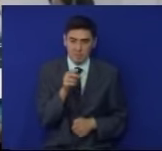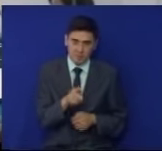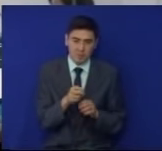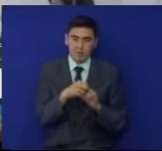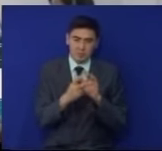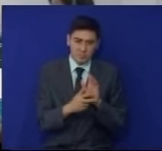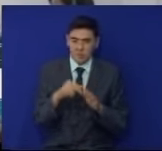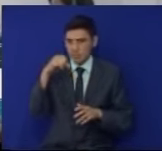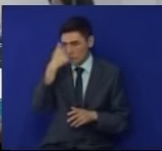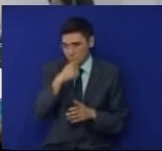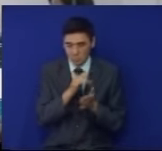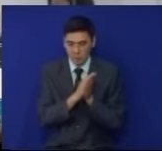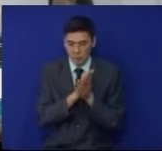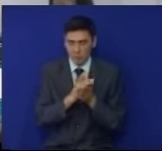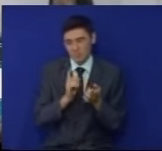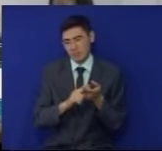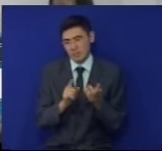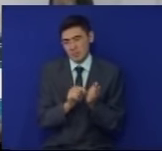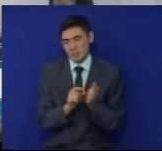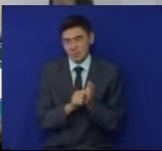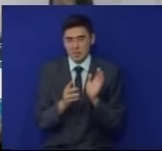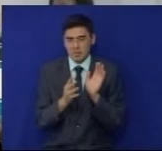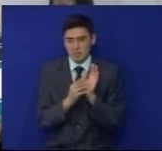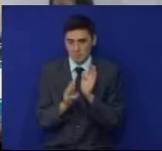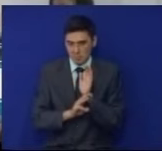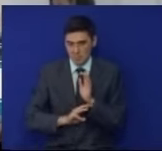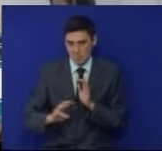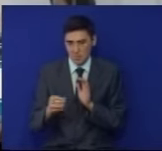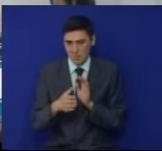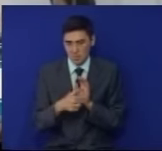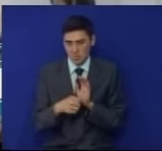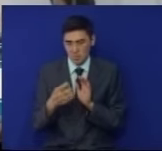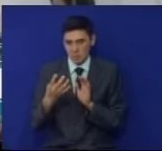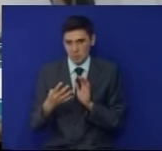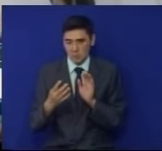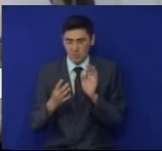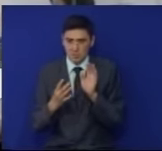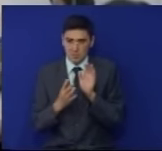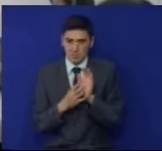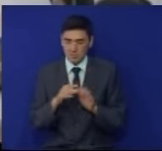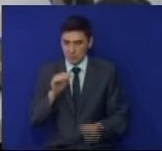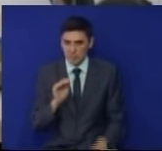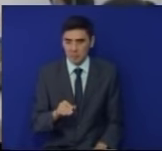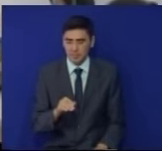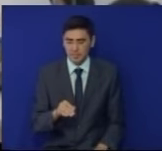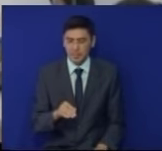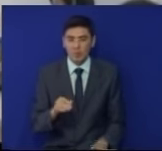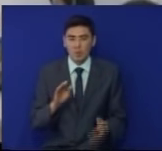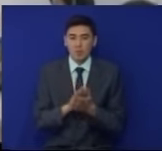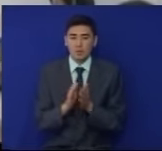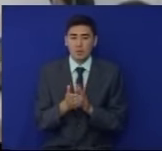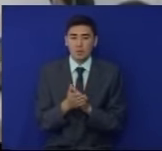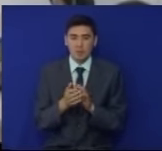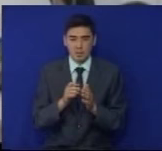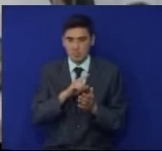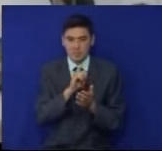количество договоров за счет обязательных пенсионных взносов составило 9 642 тысячи. Договоров за счет обязательных